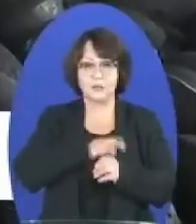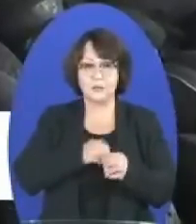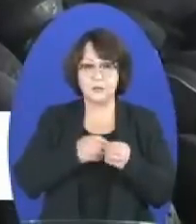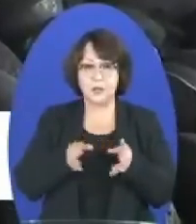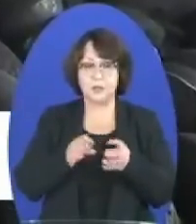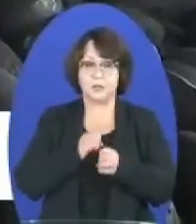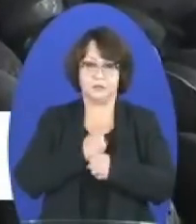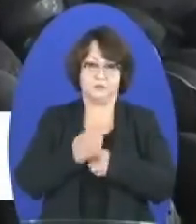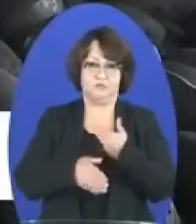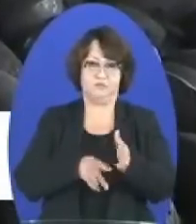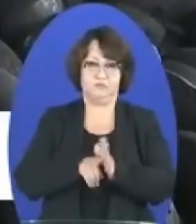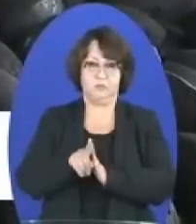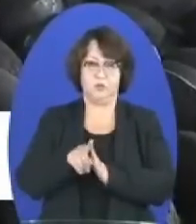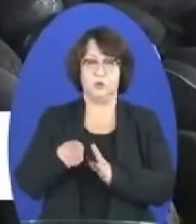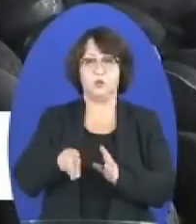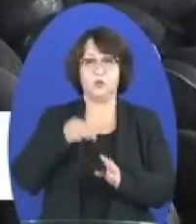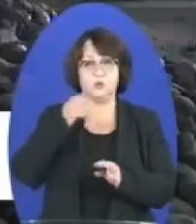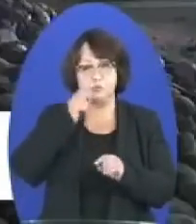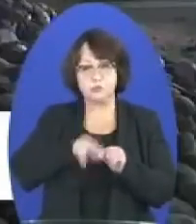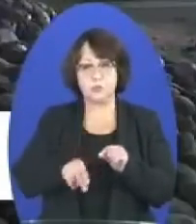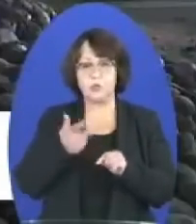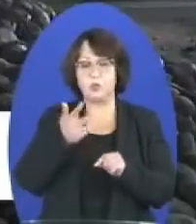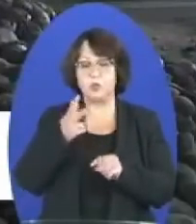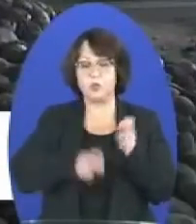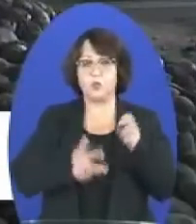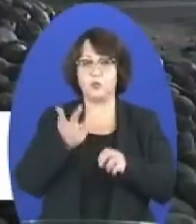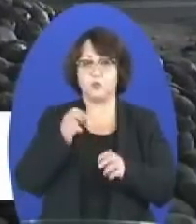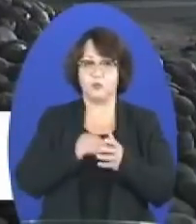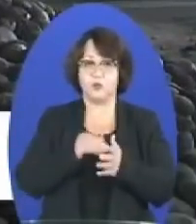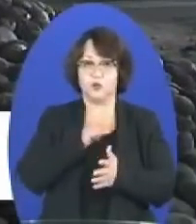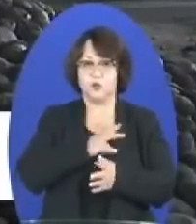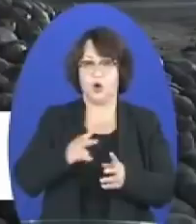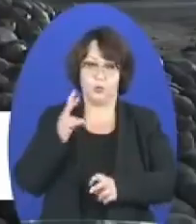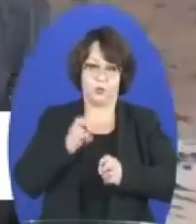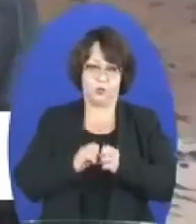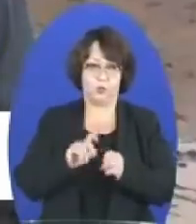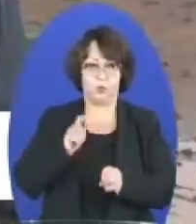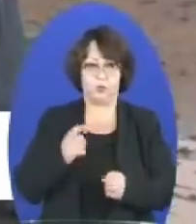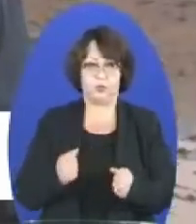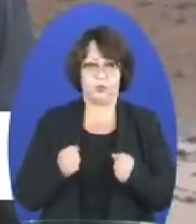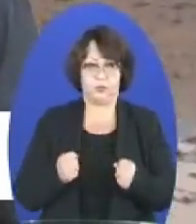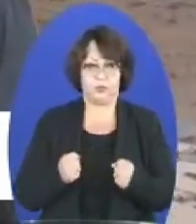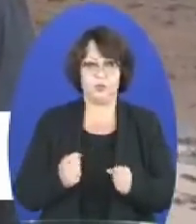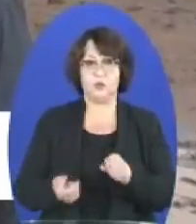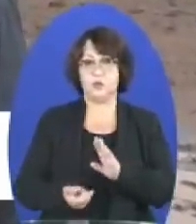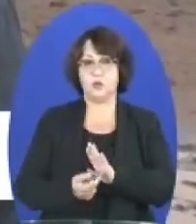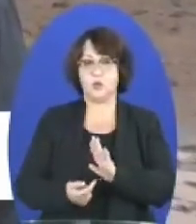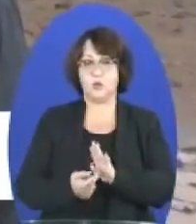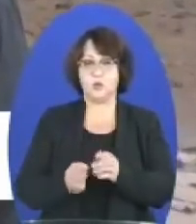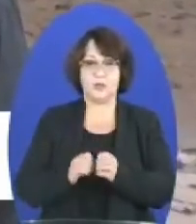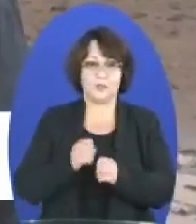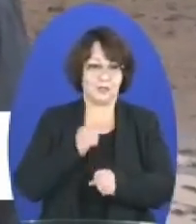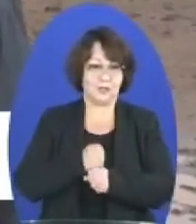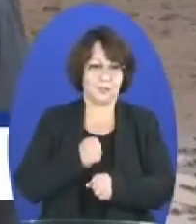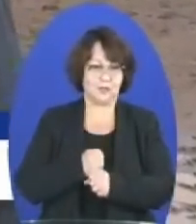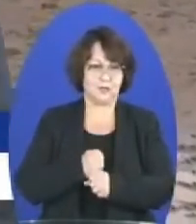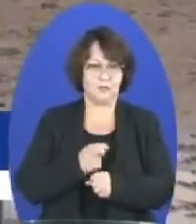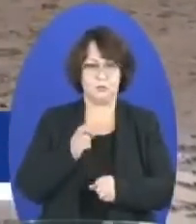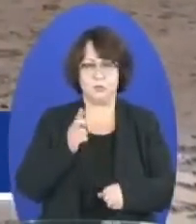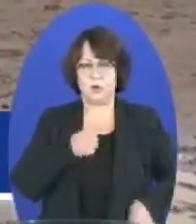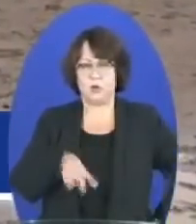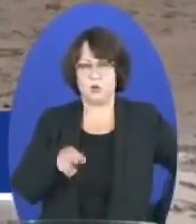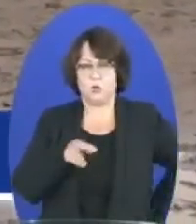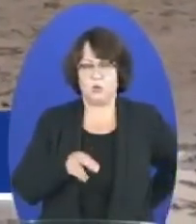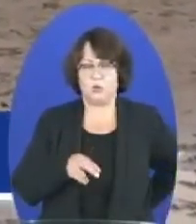ажиллаж эхэлжээ. Туршилтын үйлдвэр 30 мянган тонн шахмал төвш үйлдвэрлэх хүчин чадалтай юм. За үндсэндээ суурийн хийцэн ажлууд бол амбай блокуудаар